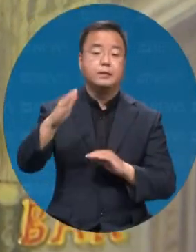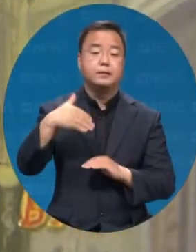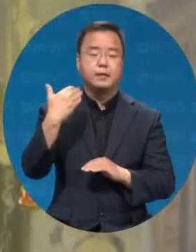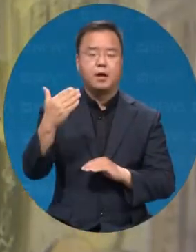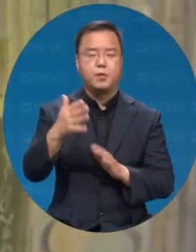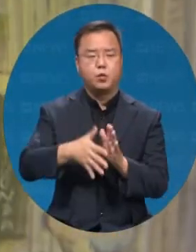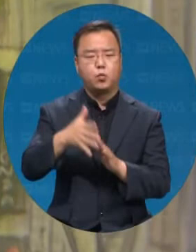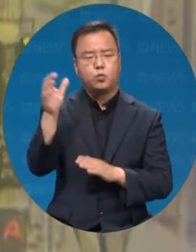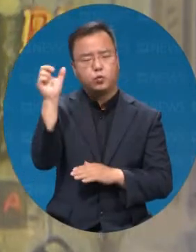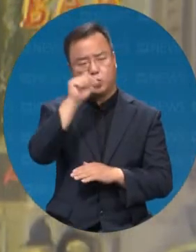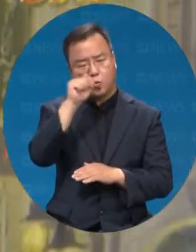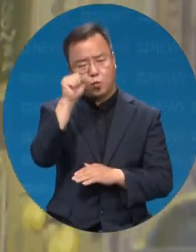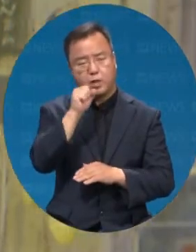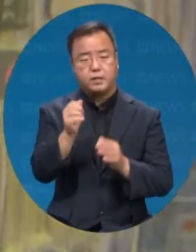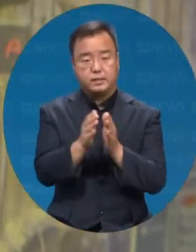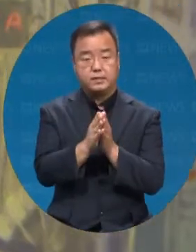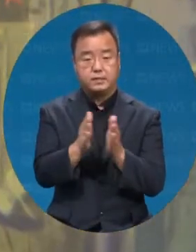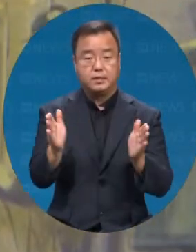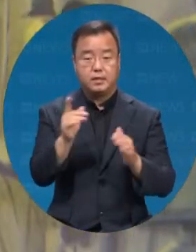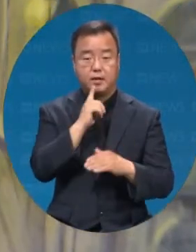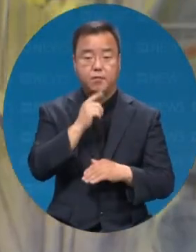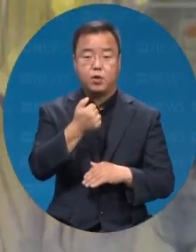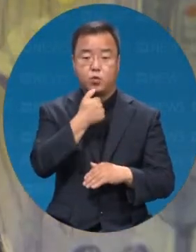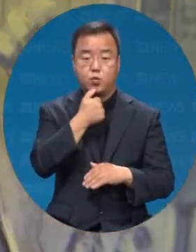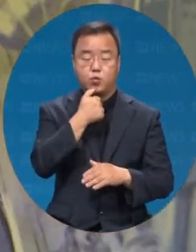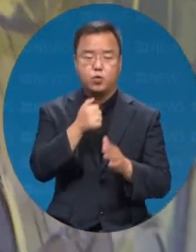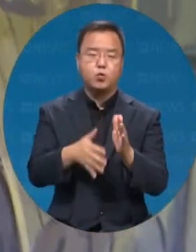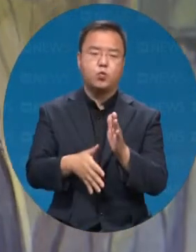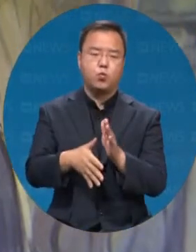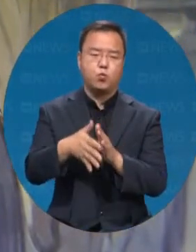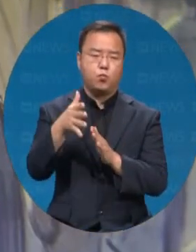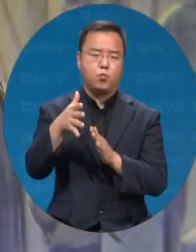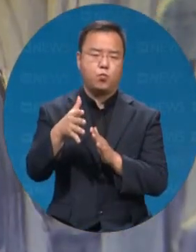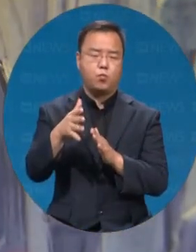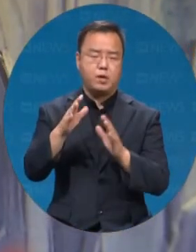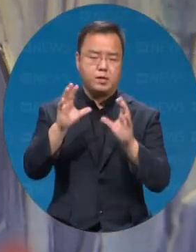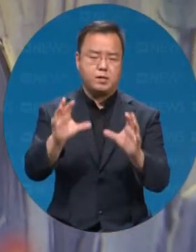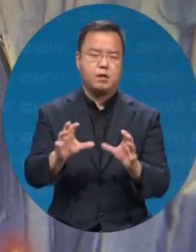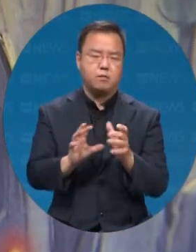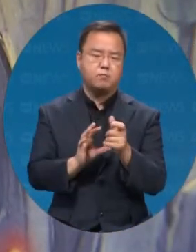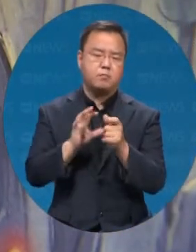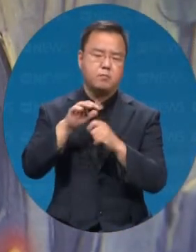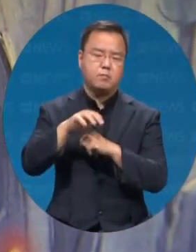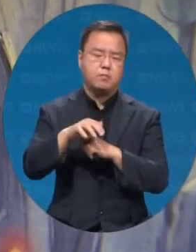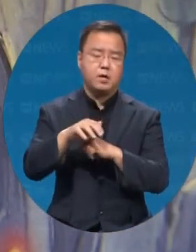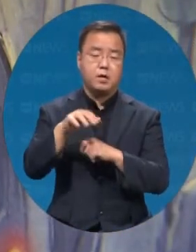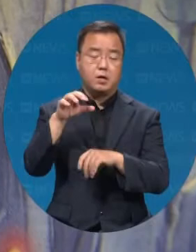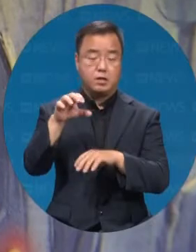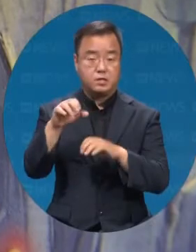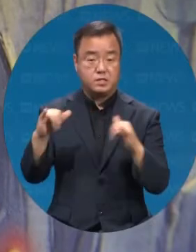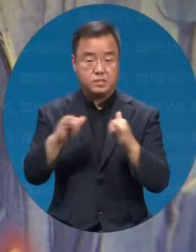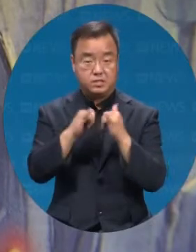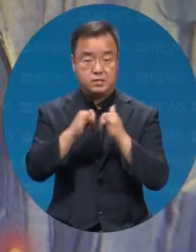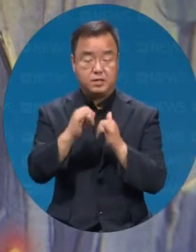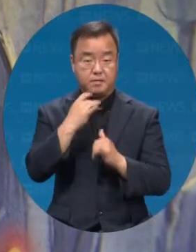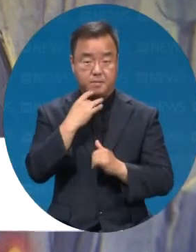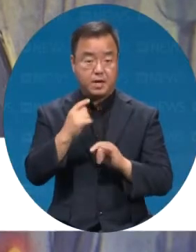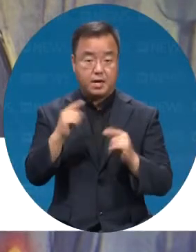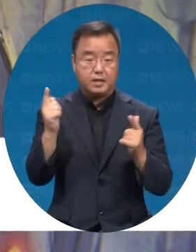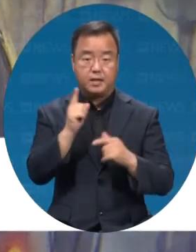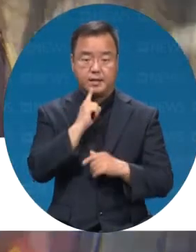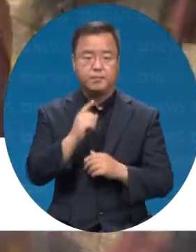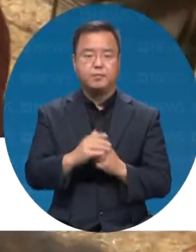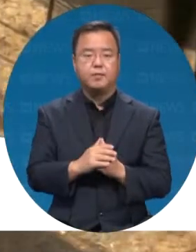좋아하게 되었다는 저자는 도시 로마가 제국이 되는 데에 전쟁만이 있었던 것은 아니라고 전합니다.